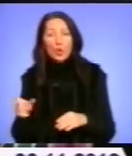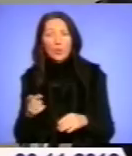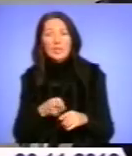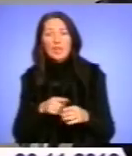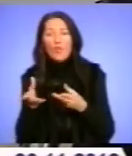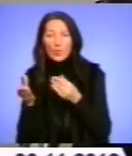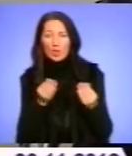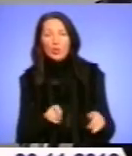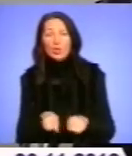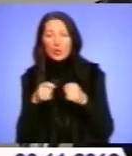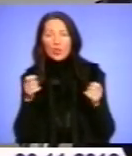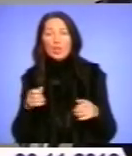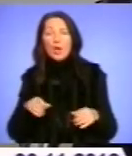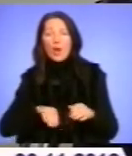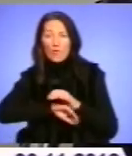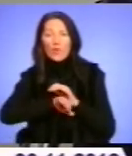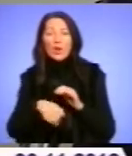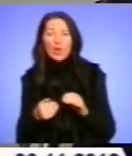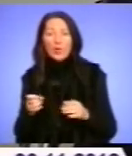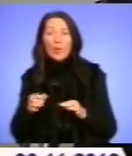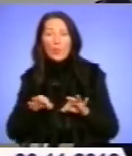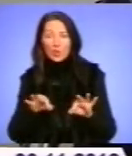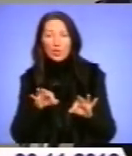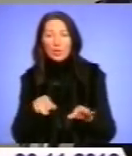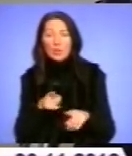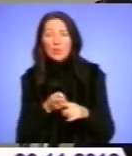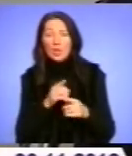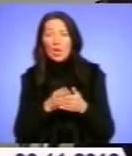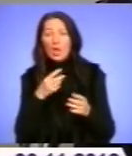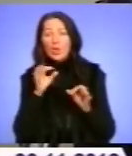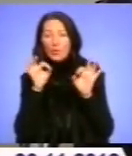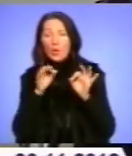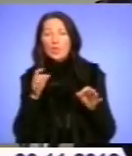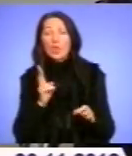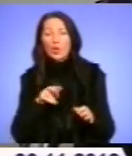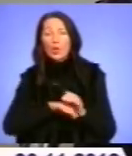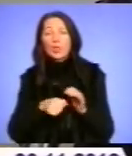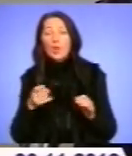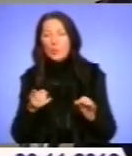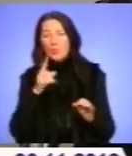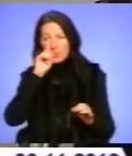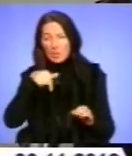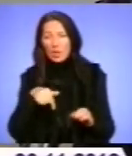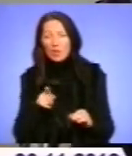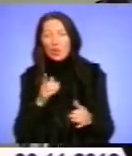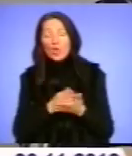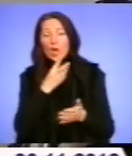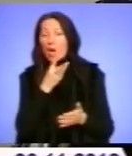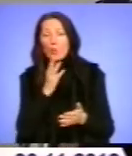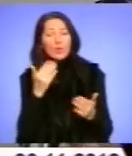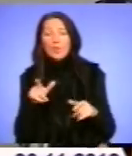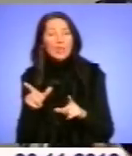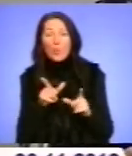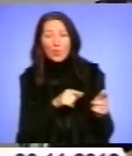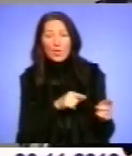угонів, а також є попередження. Це ж є інформація, і угонщики знають, що якщо він бачить, що стоїть камера, він уже ж на неї не поїде і не полізе. Тому чим більше